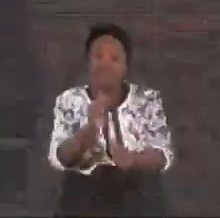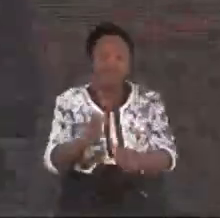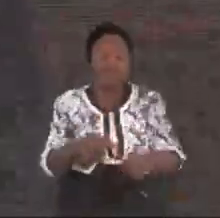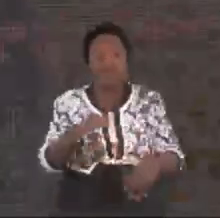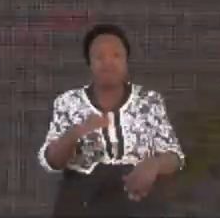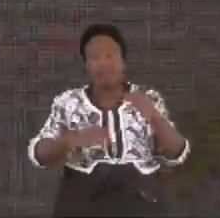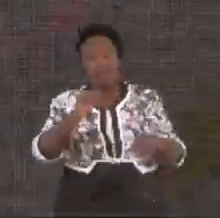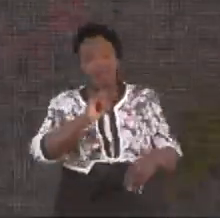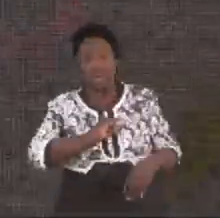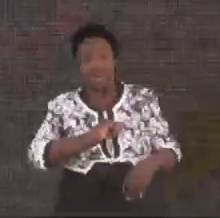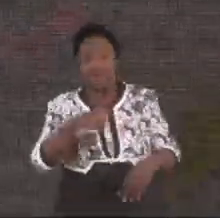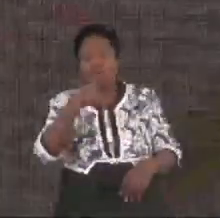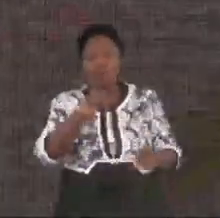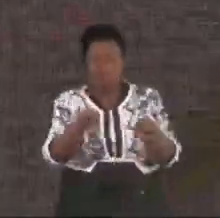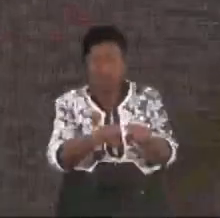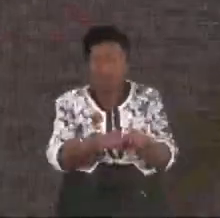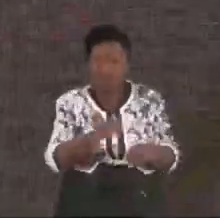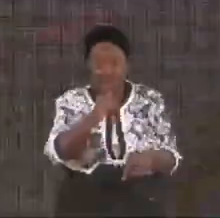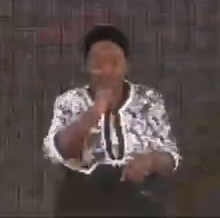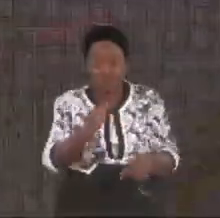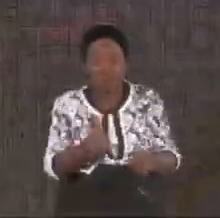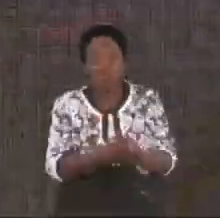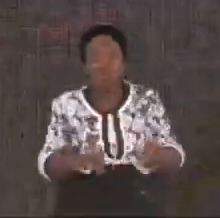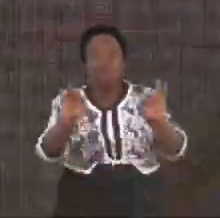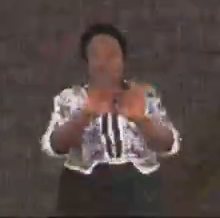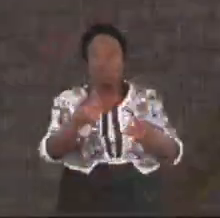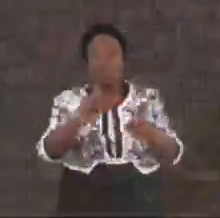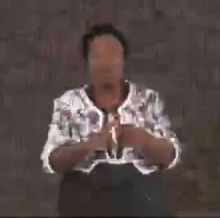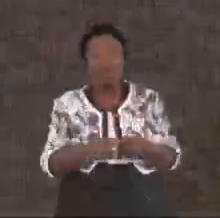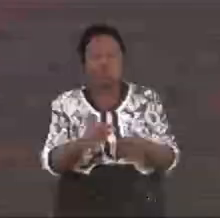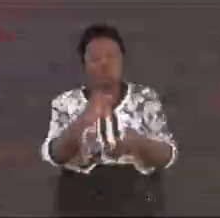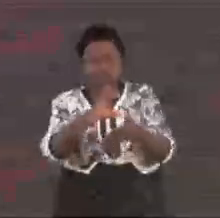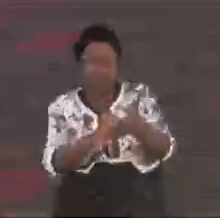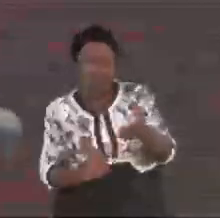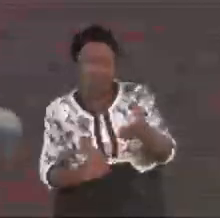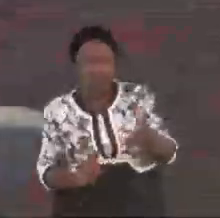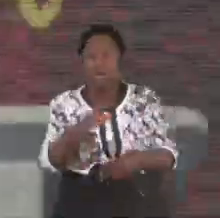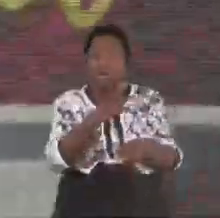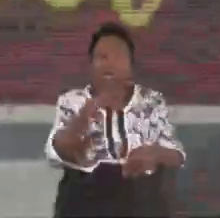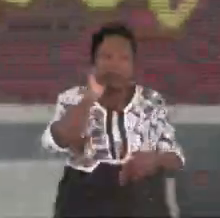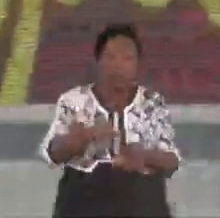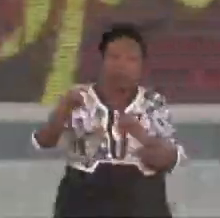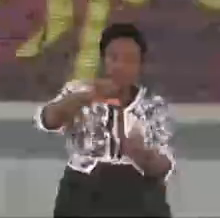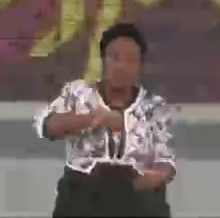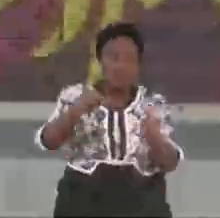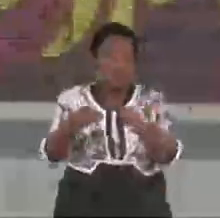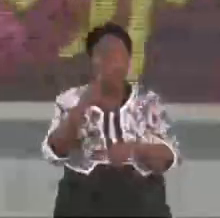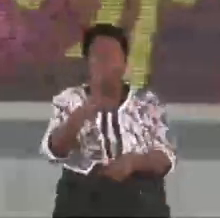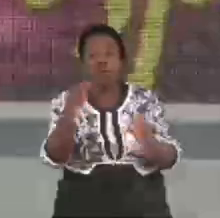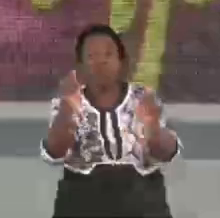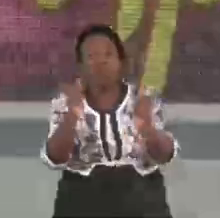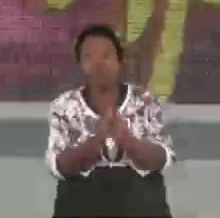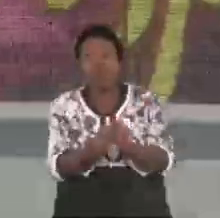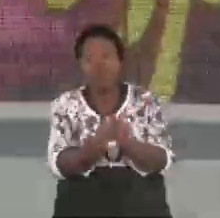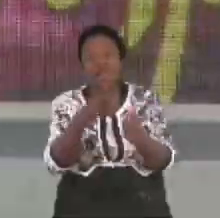je ne suis pas digne de porter ses souliers. Lui, il vous baptisera du